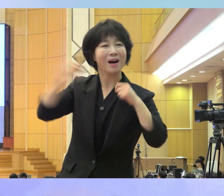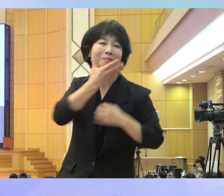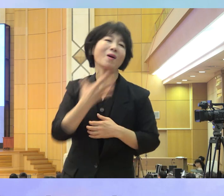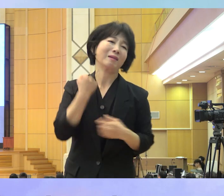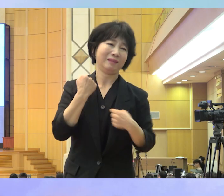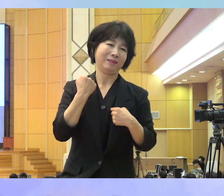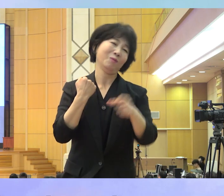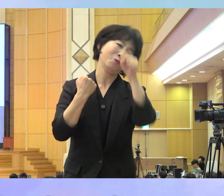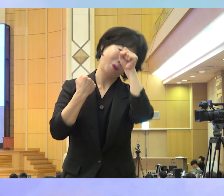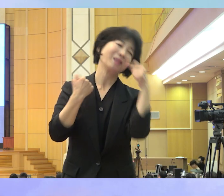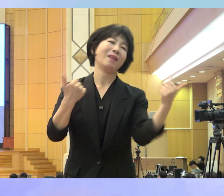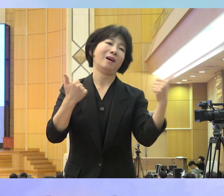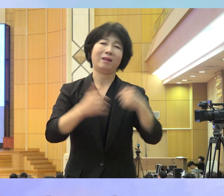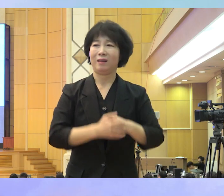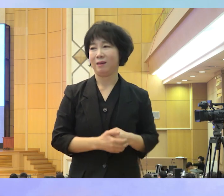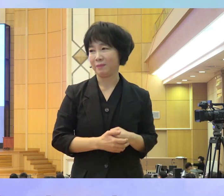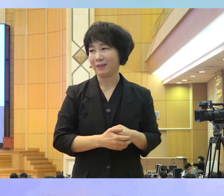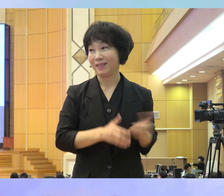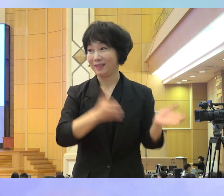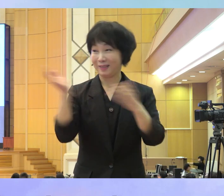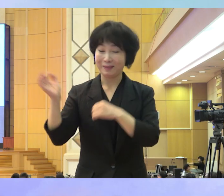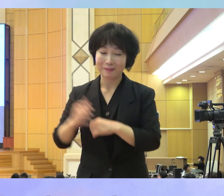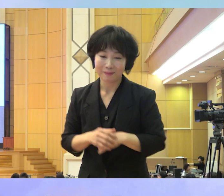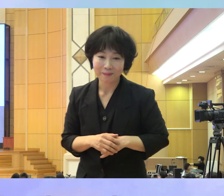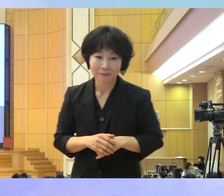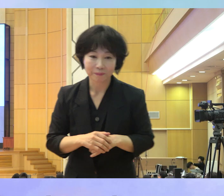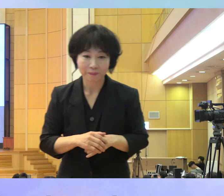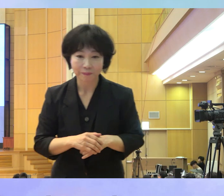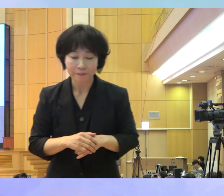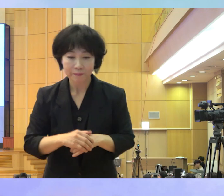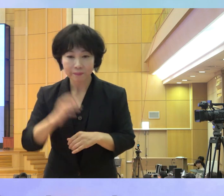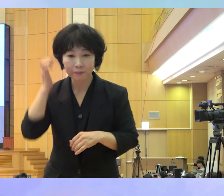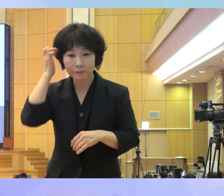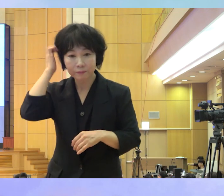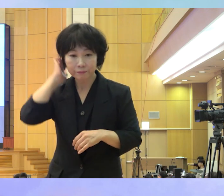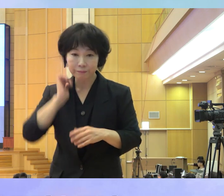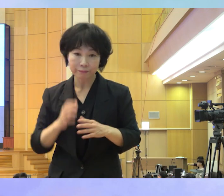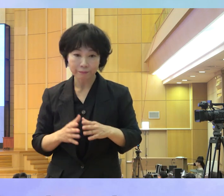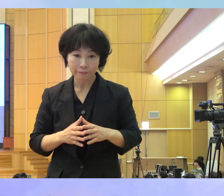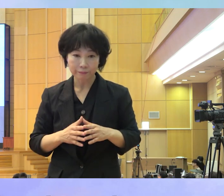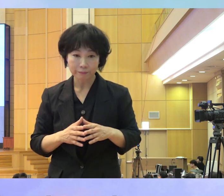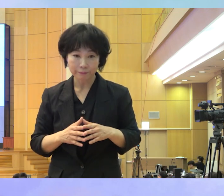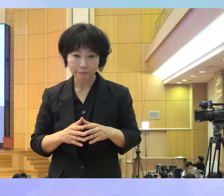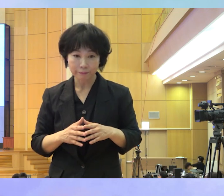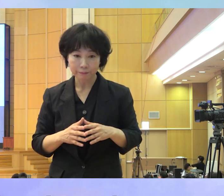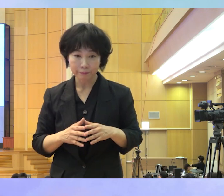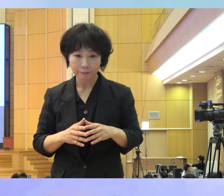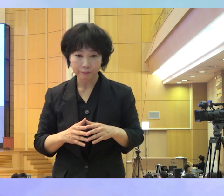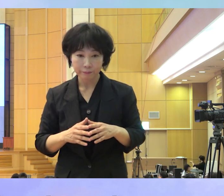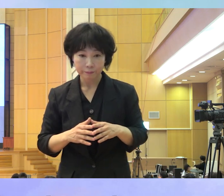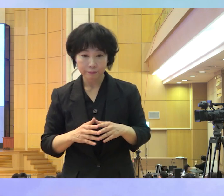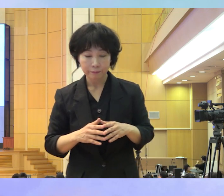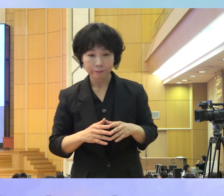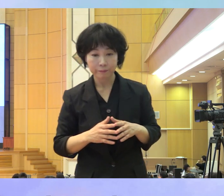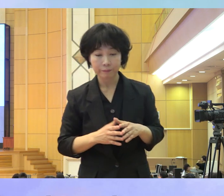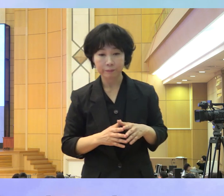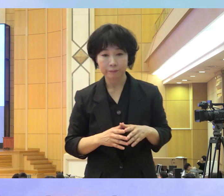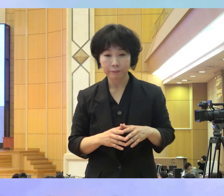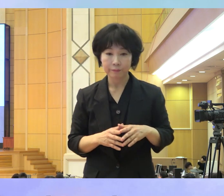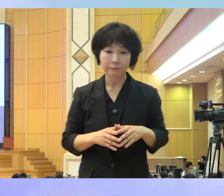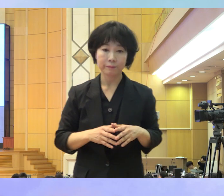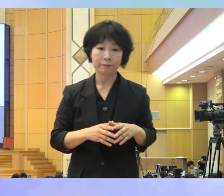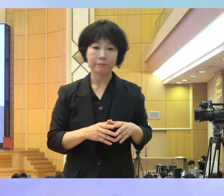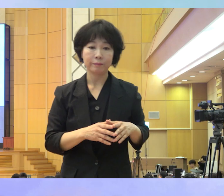사도행전 1장 11절 볼까요? 여기 보니까 이르되 이제 예수님이 부활한 예수님을 갈릴리에서 만났어요. 그